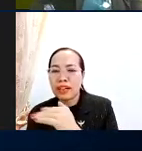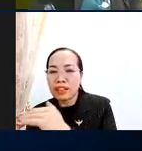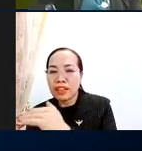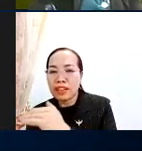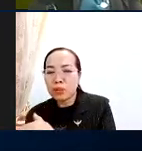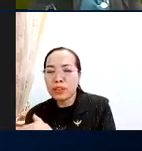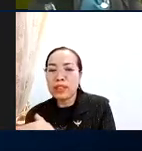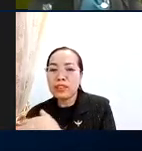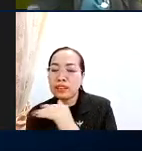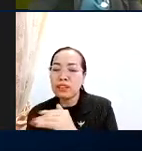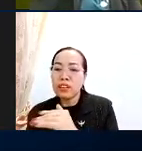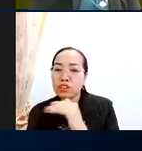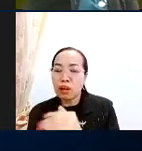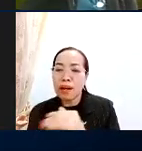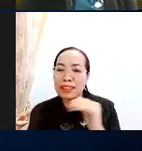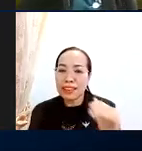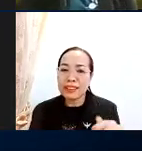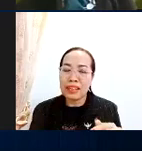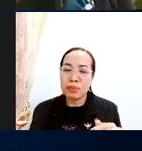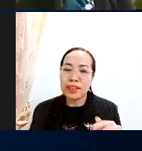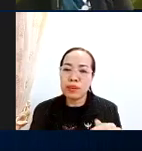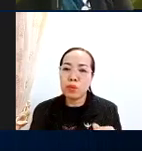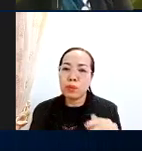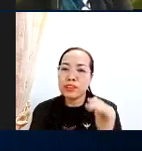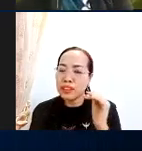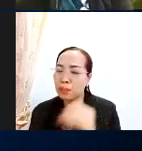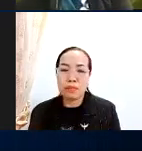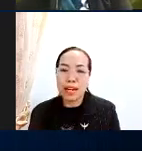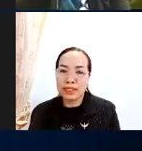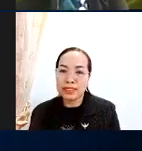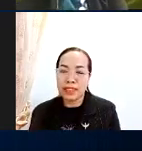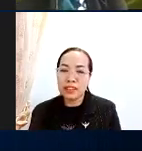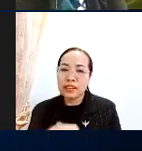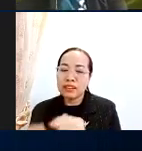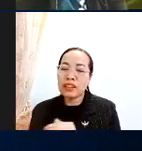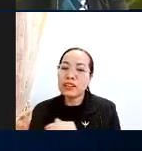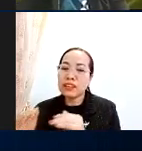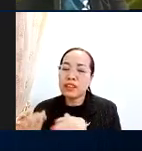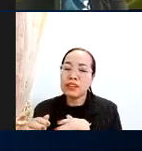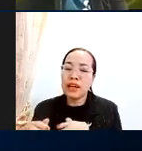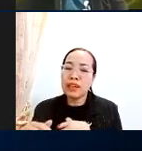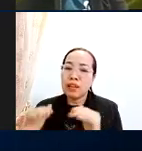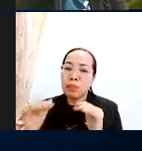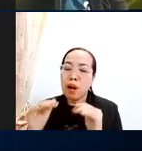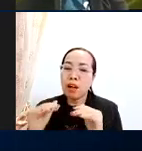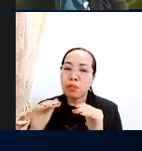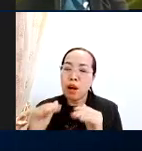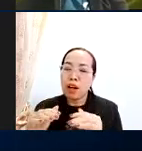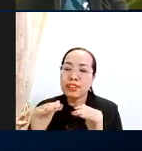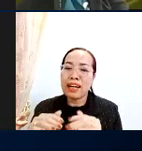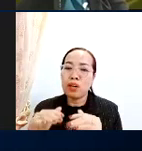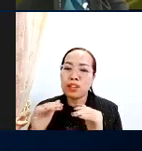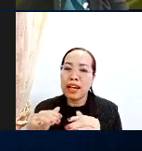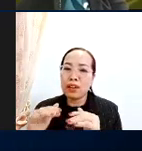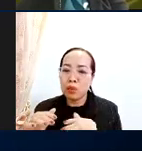lạnh ta ao đây cu tế dương trong ban ta đây sờ lạnh bị đây cu vinh dương mình ăn ban đi cha trong dương tơi tay bo